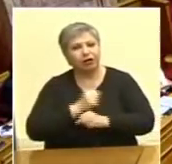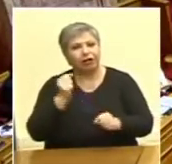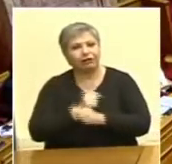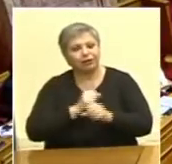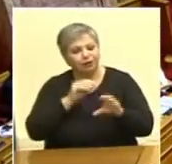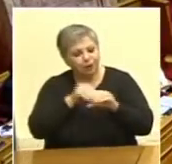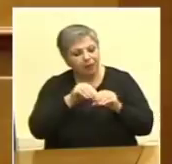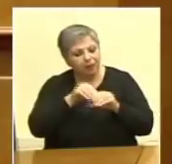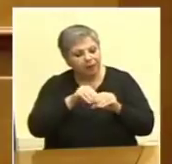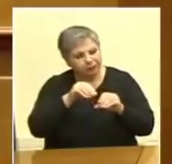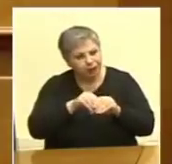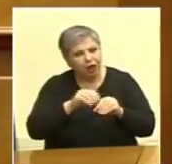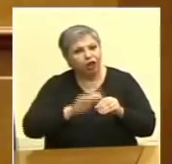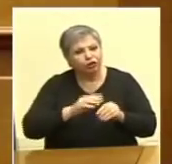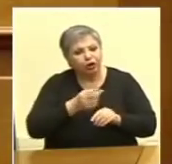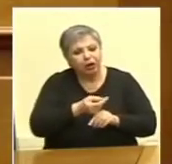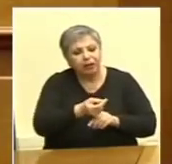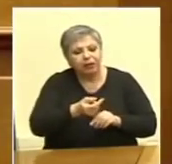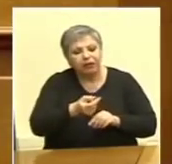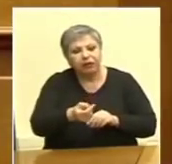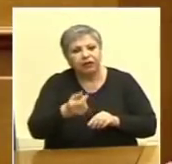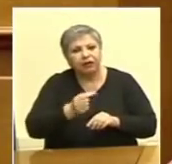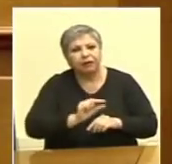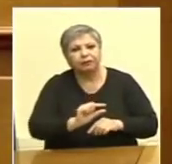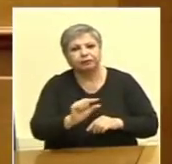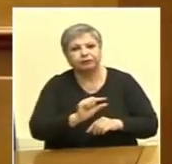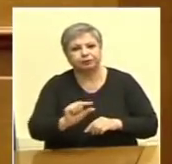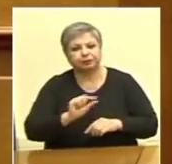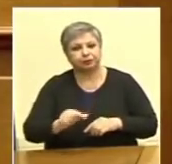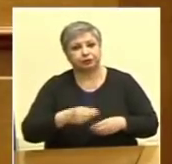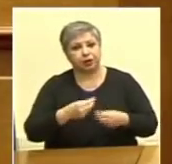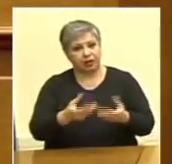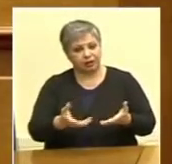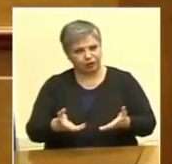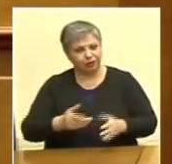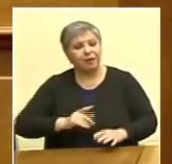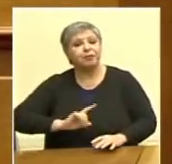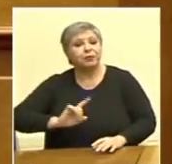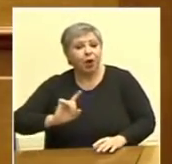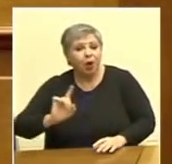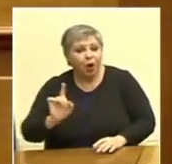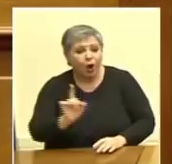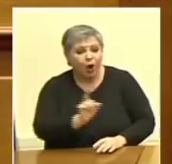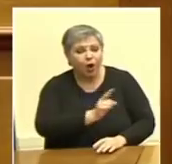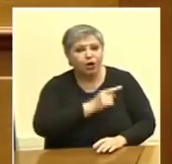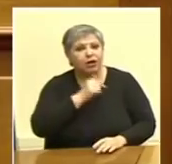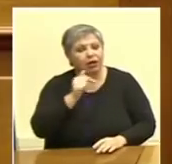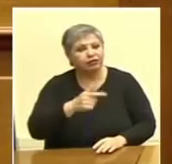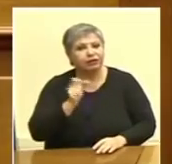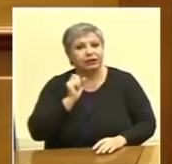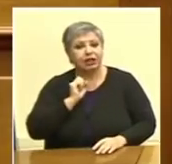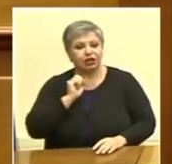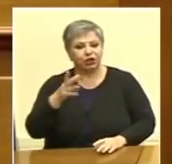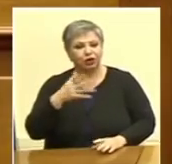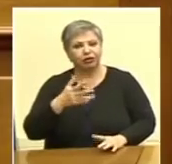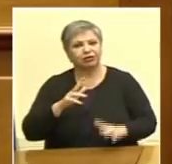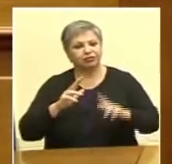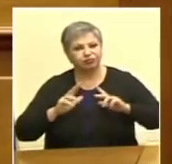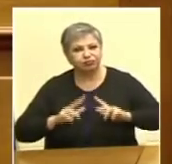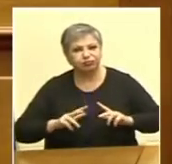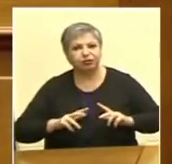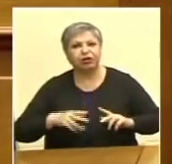λοιπόν, κυρίες και κύριοι συνάδελφοι, θα περάσουν γιορτές όπως τους αξίζει, με